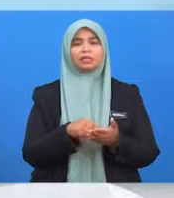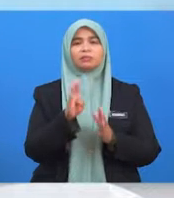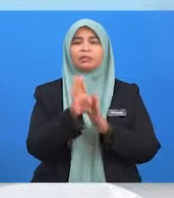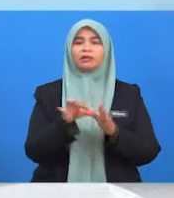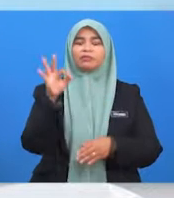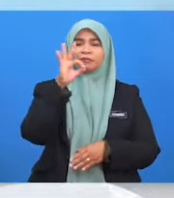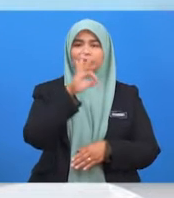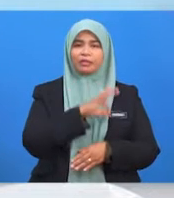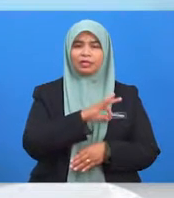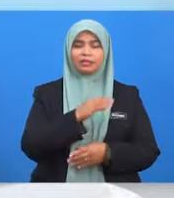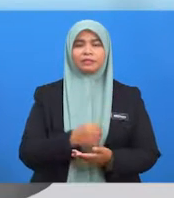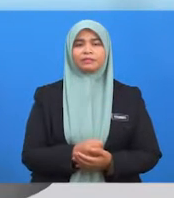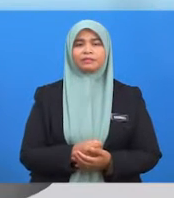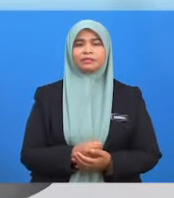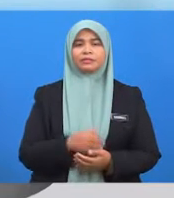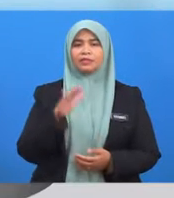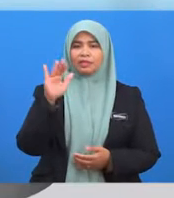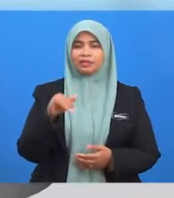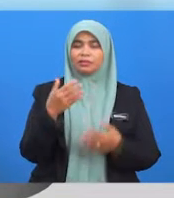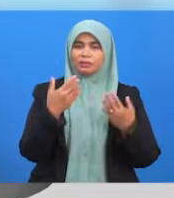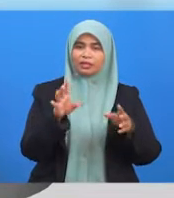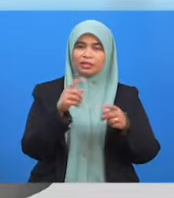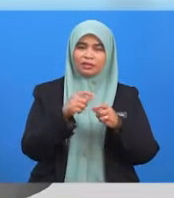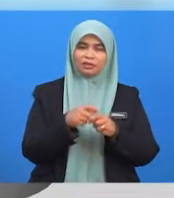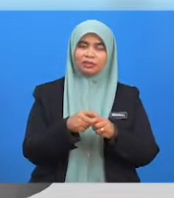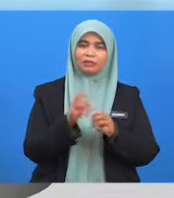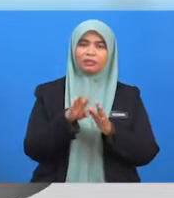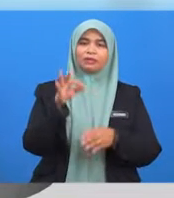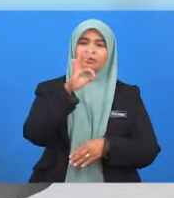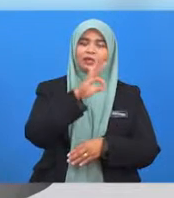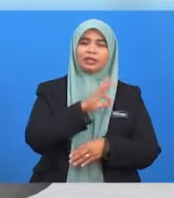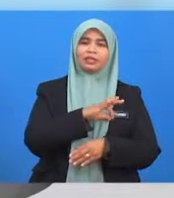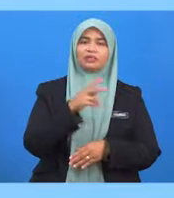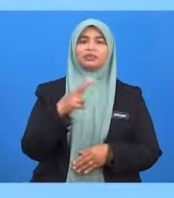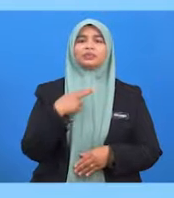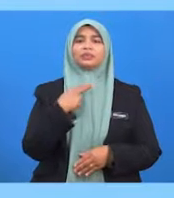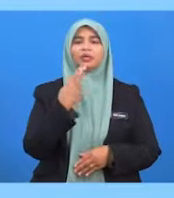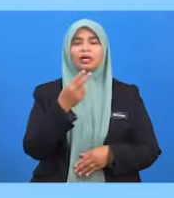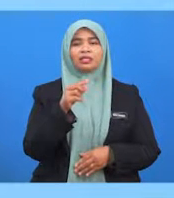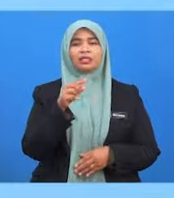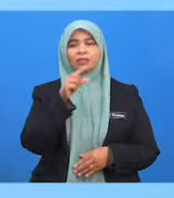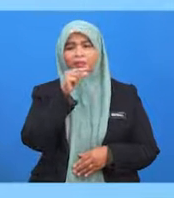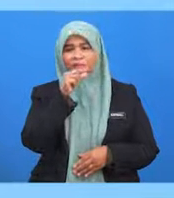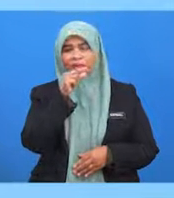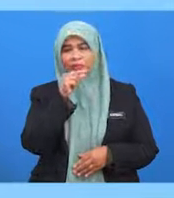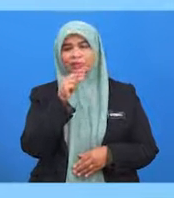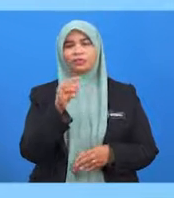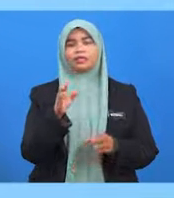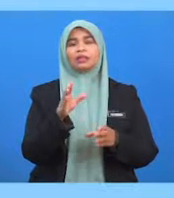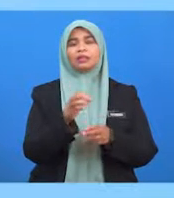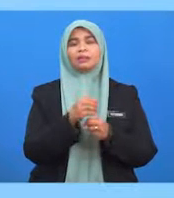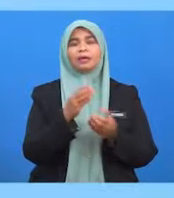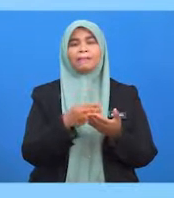dikatakan berfaedah? Ya, sudah tentu berfaedah. Suara kicauan burung